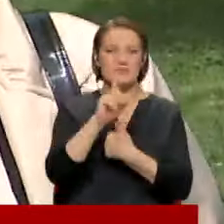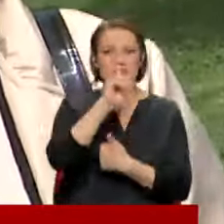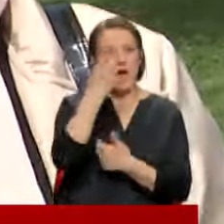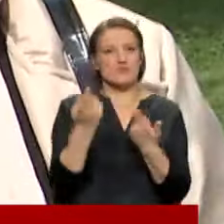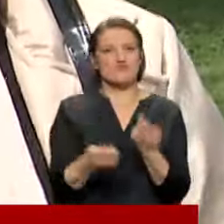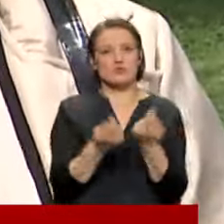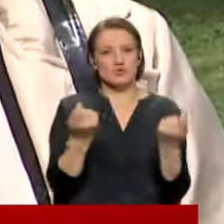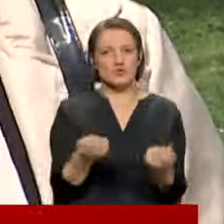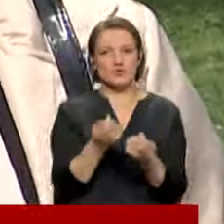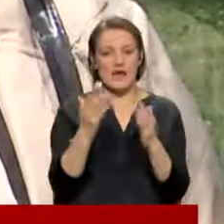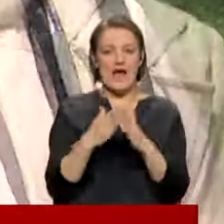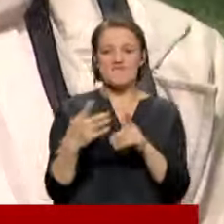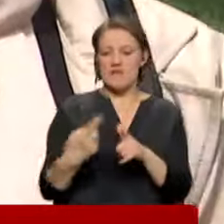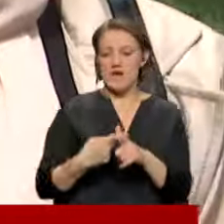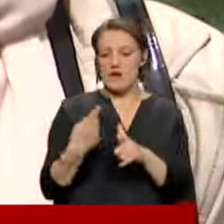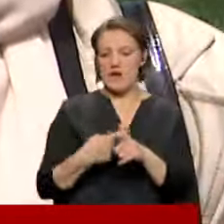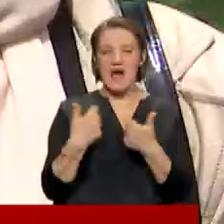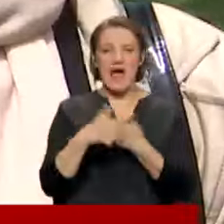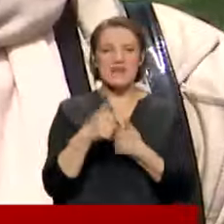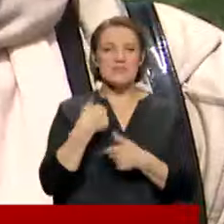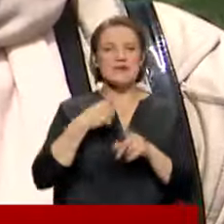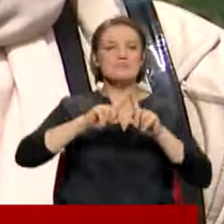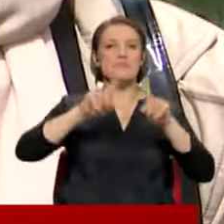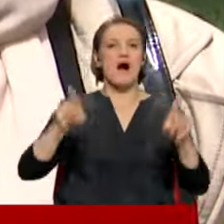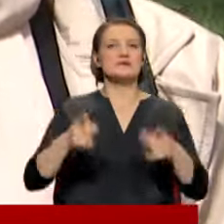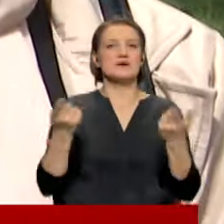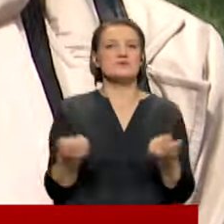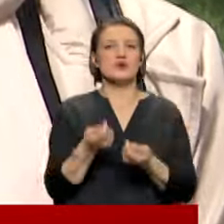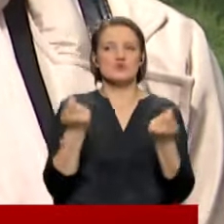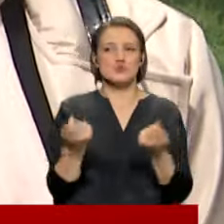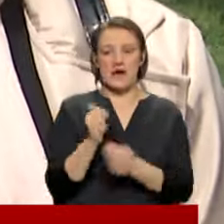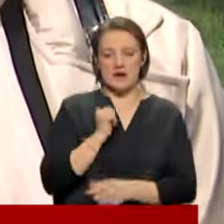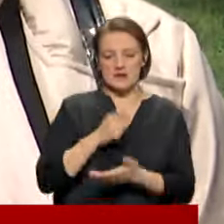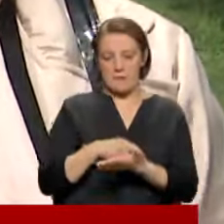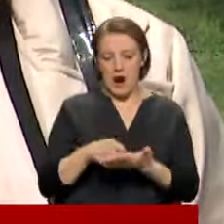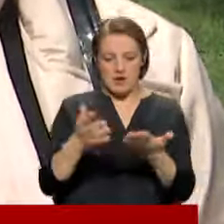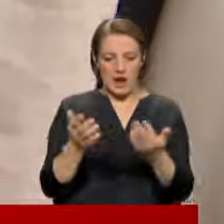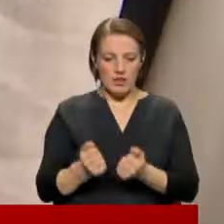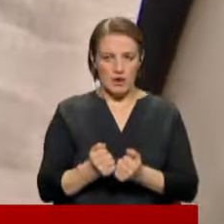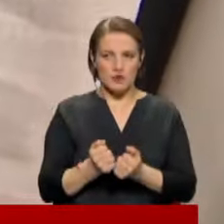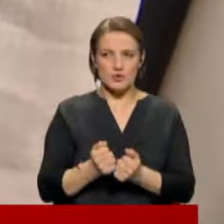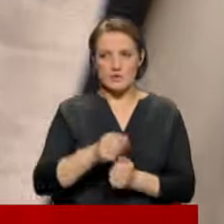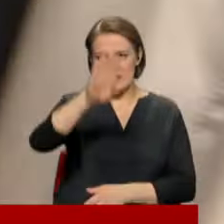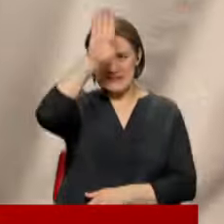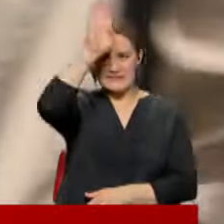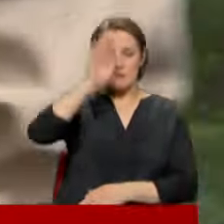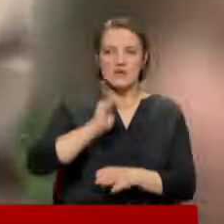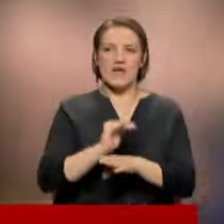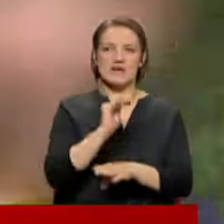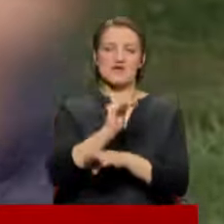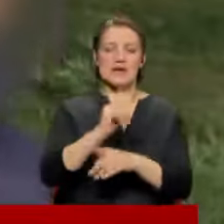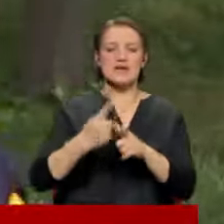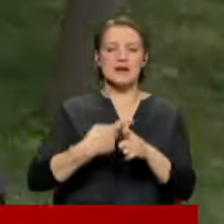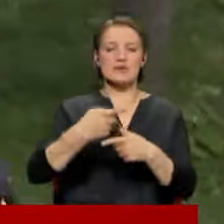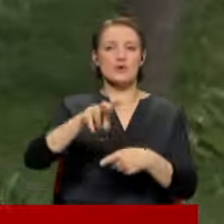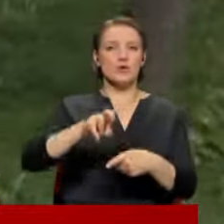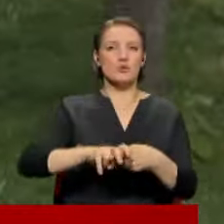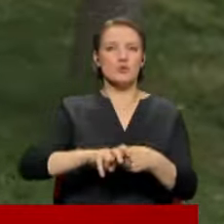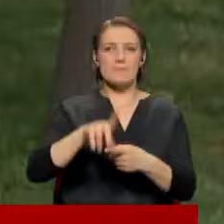çalışıyor ev kira Eşim benim mağazada çalışıyor asgari ücrette çalışıyor As İstanbul'da yaşayan kirada